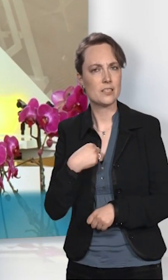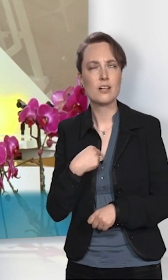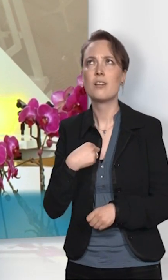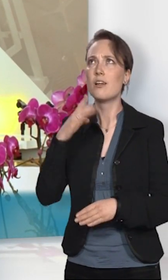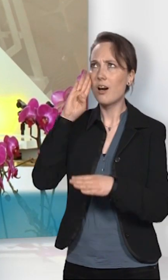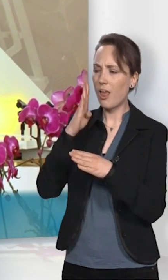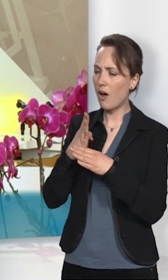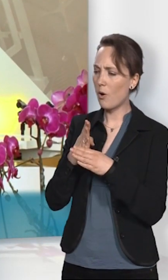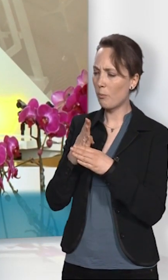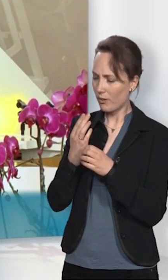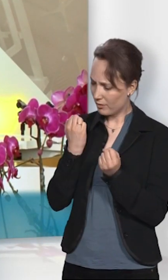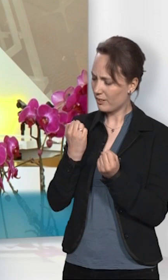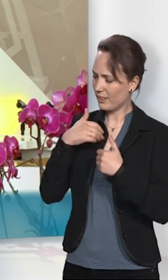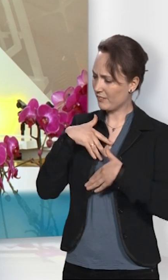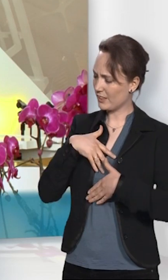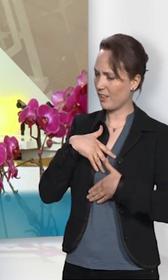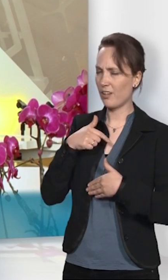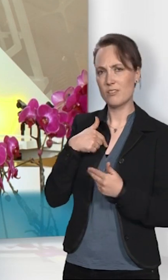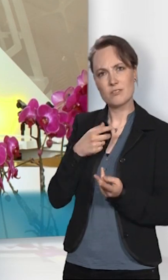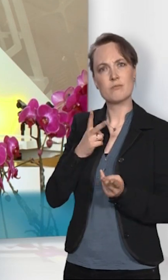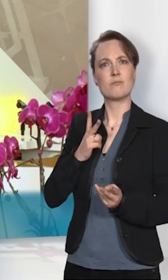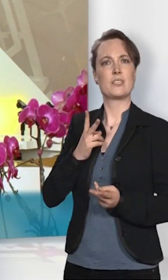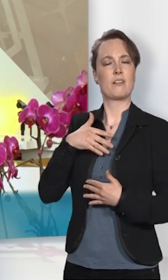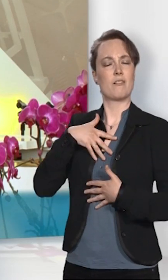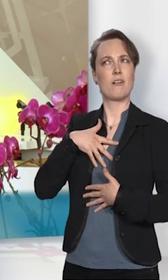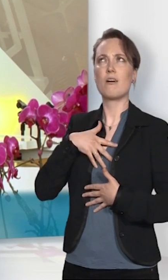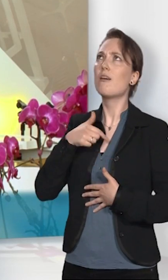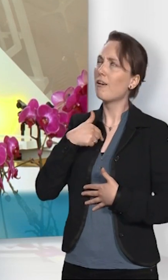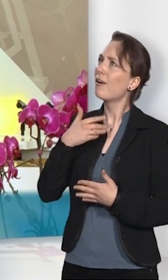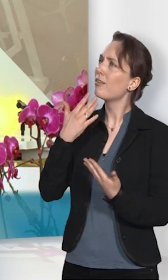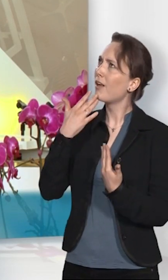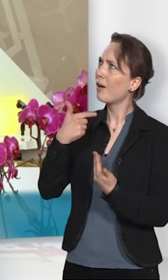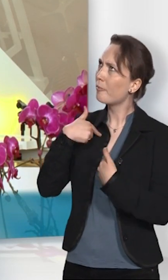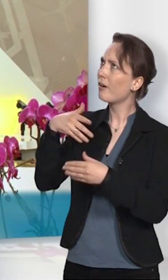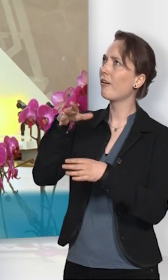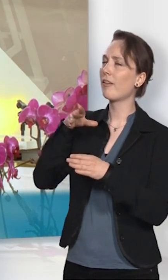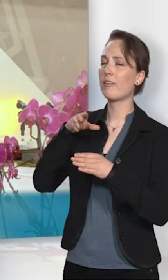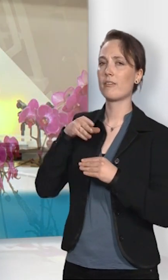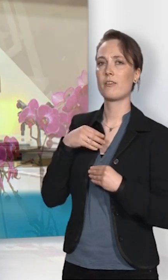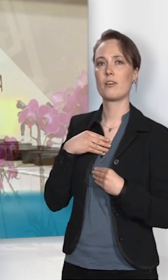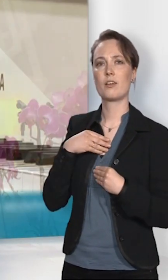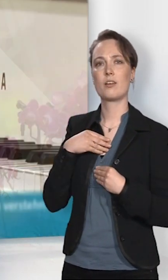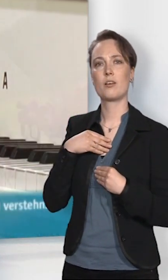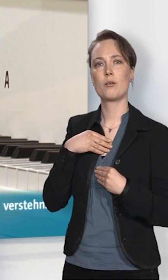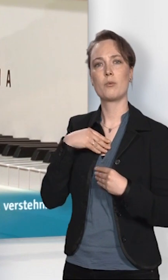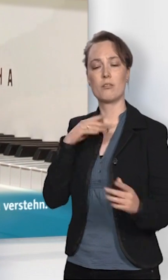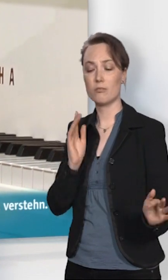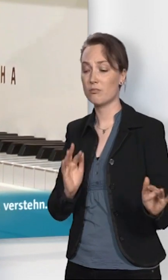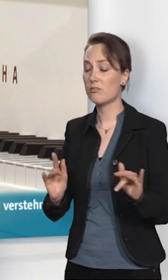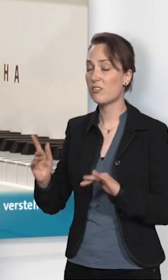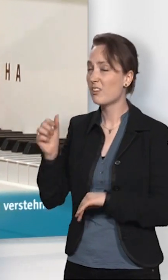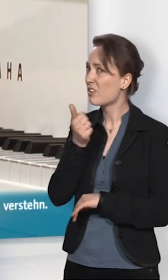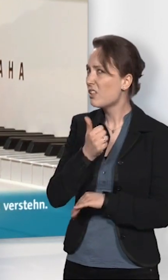Mein Glaube ist Gewissheit, dankbar nehme ich es an.